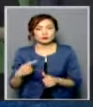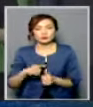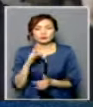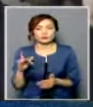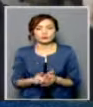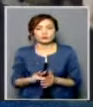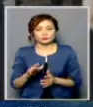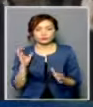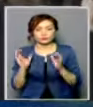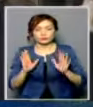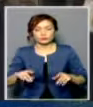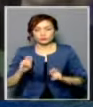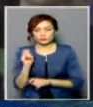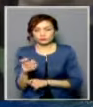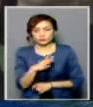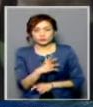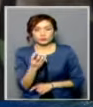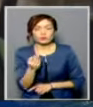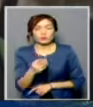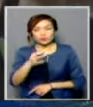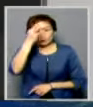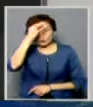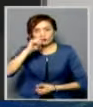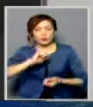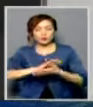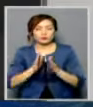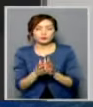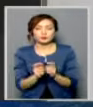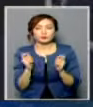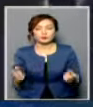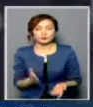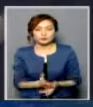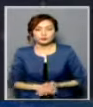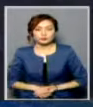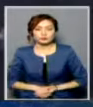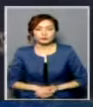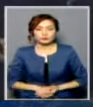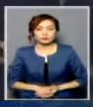қаладағы институттардың біріне берілді және ескерткіш тақтаның ашылу салтанаты өтті.